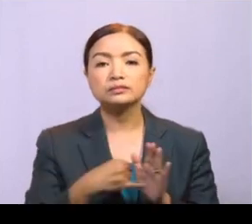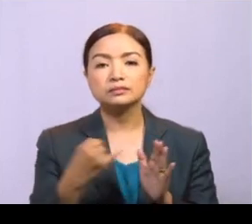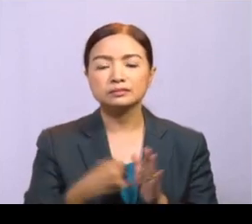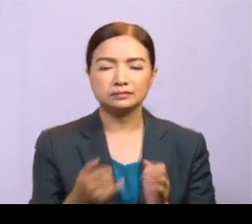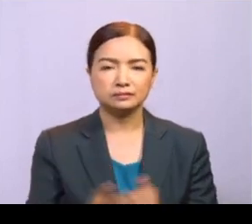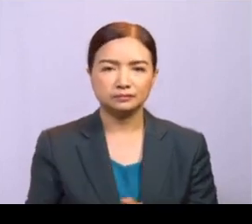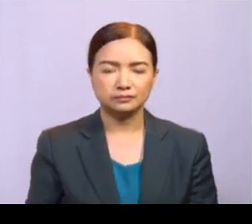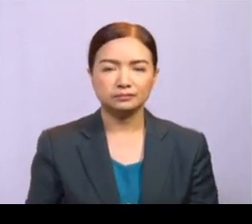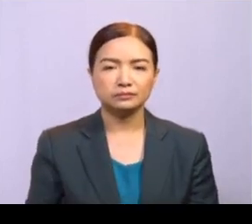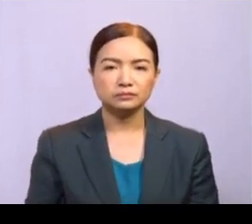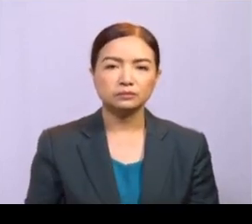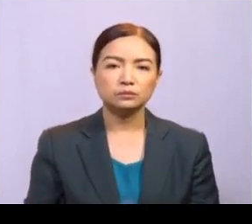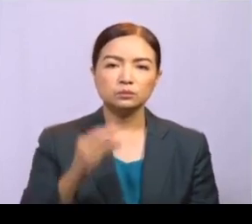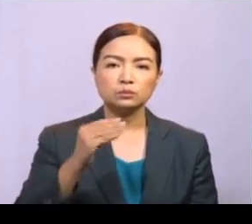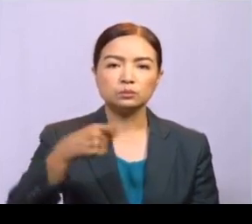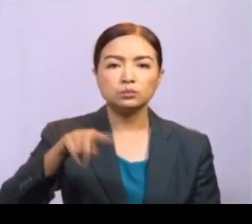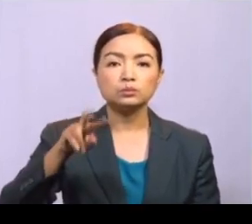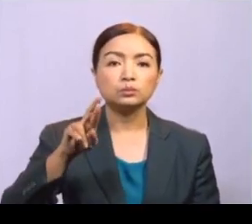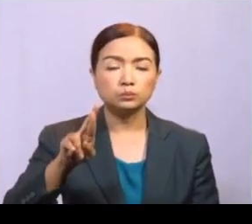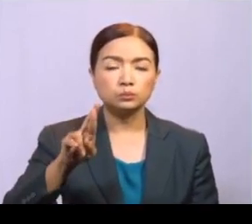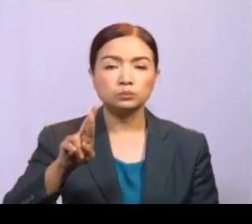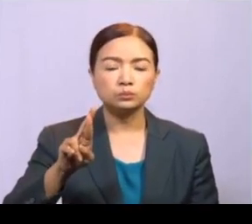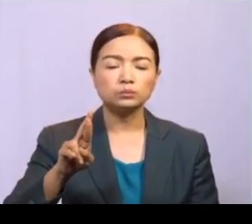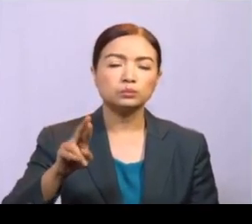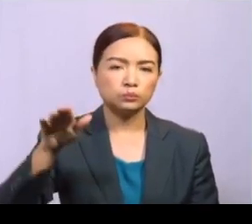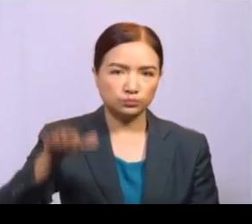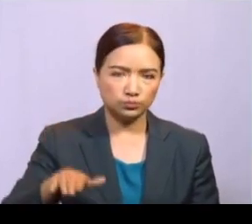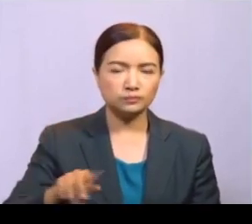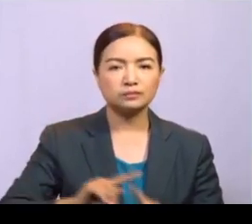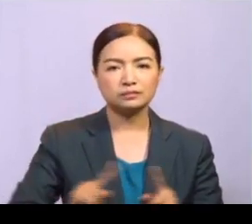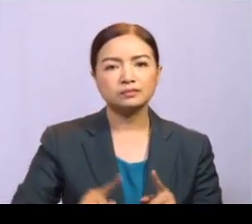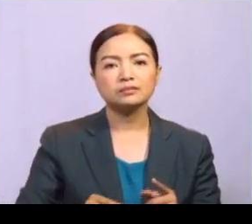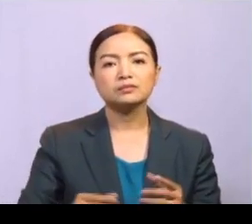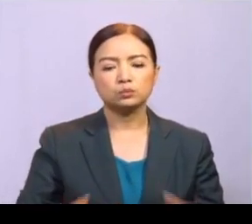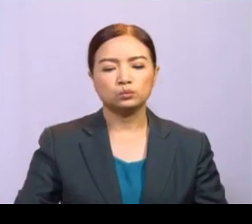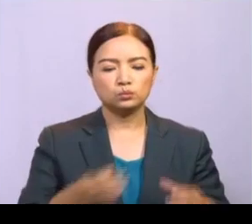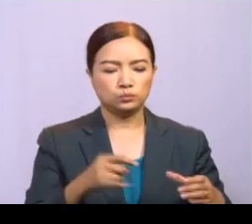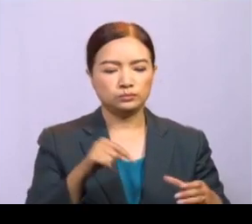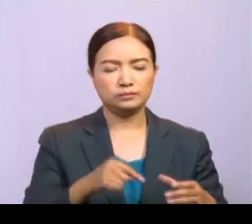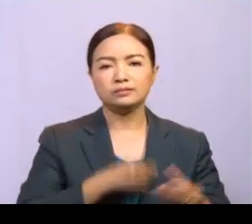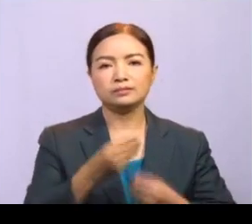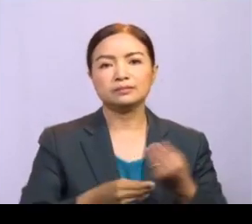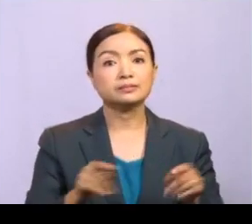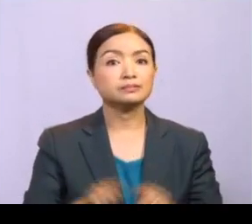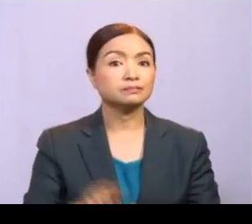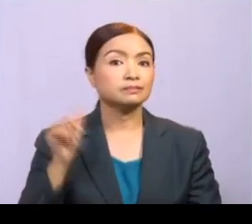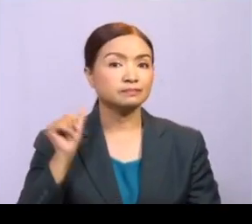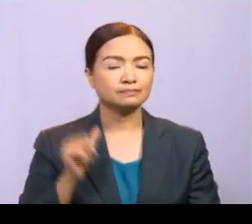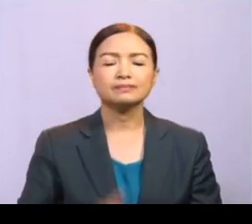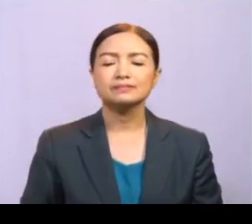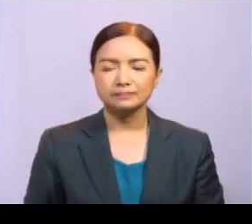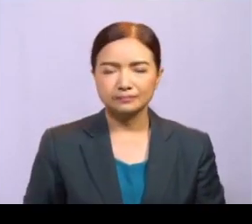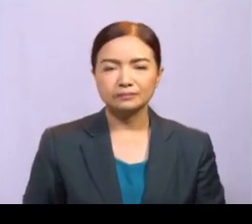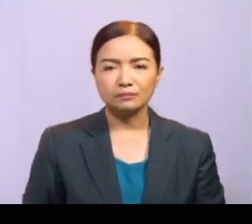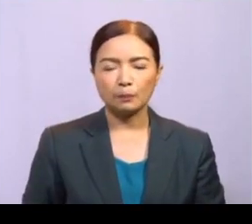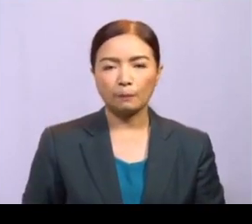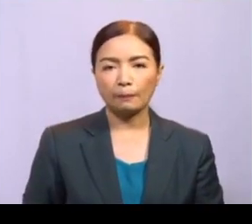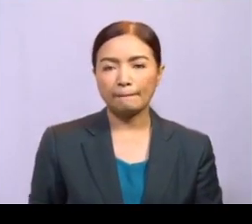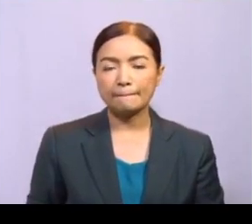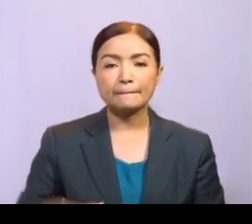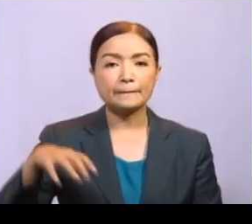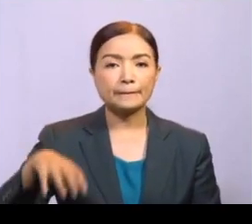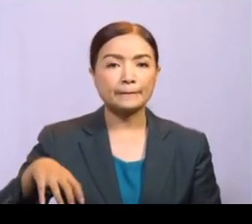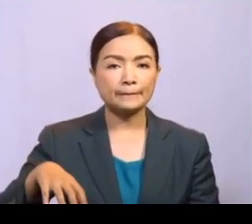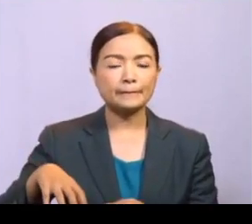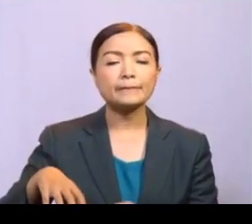ว่าปรับลดโปรโมชั่นในการส่งเสริมการตลาดลงนั่นเองโดยตอนนี้กรมการค้าภายในจะดูสถานการณ์อย่างใกล้ชิดถ้าเกิด